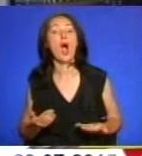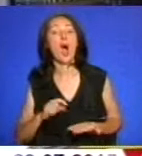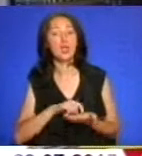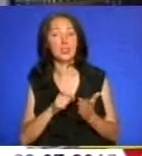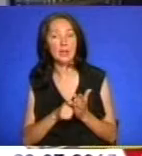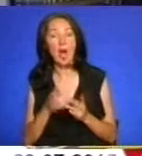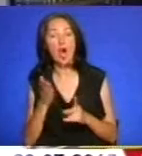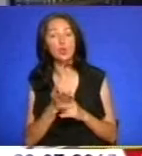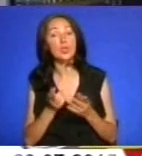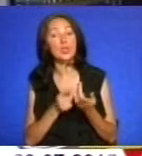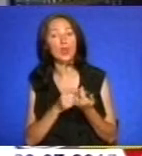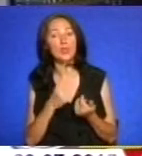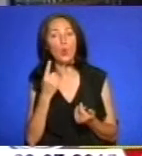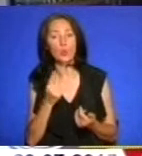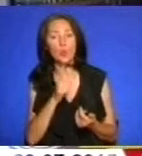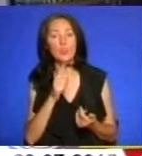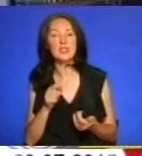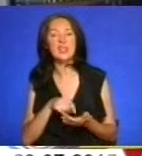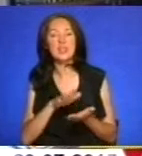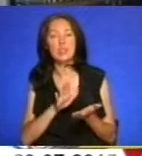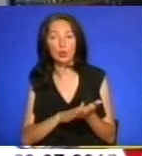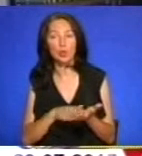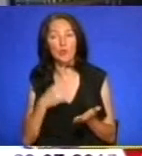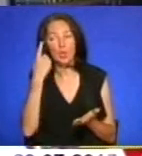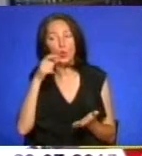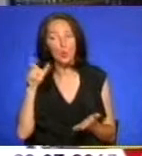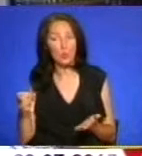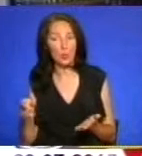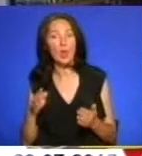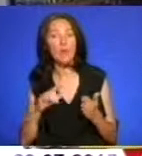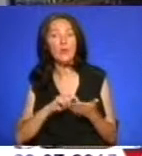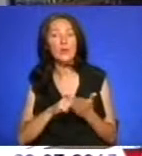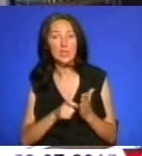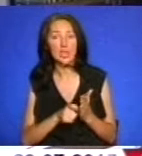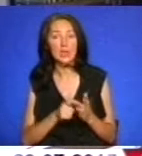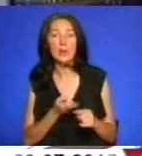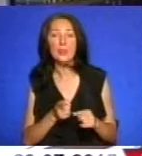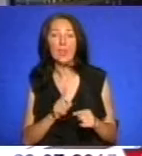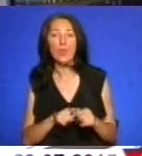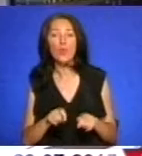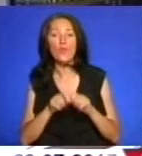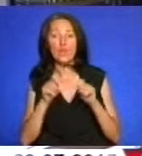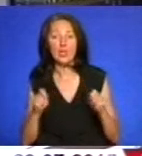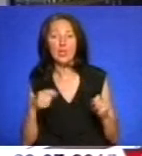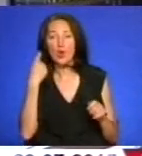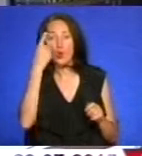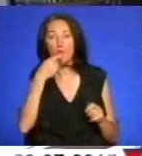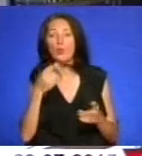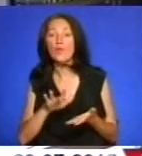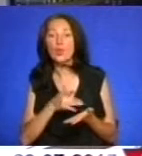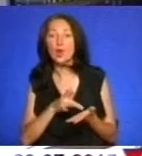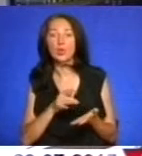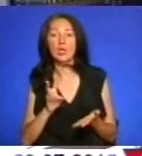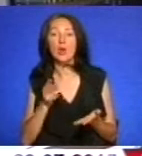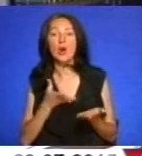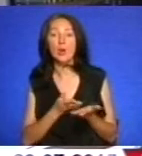субсидія нараховується одному із зареєстрованих особі в помешканні, на яку відкриті особові рахунки на